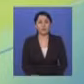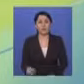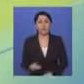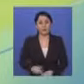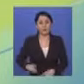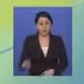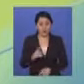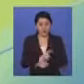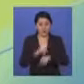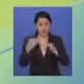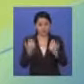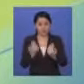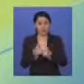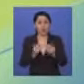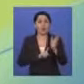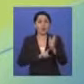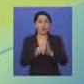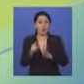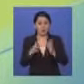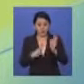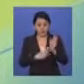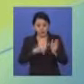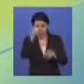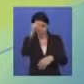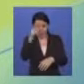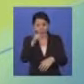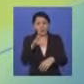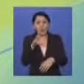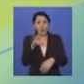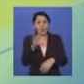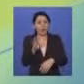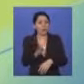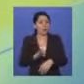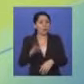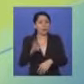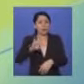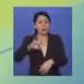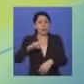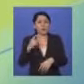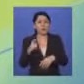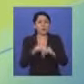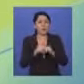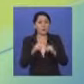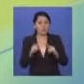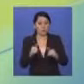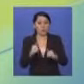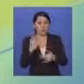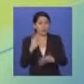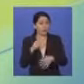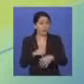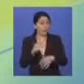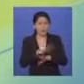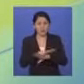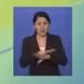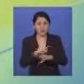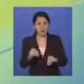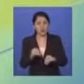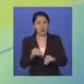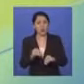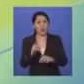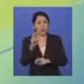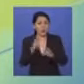Өңірде карантиндік шаралар енгізілгелі 9 айдан асты. Десе де шектеулер облыстың әлеуметтік экономикалық дамуына айтарлықтай әсер ете қойған жоқ.